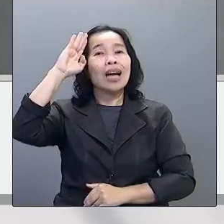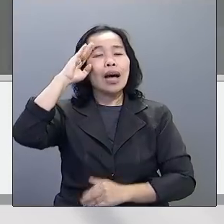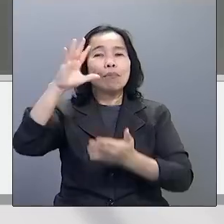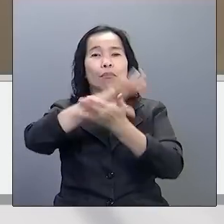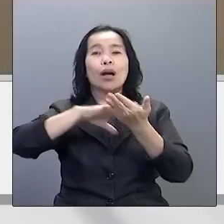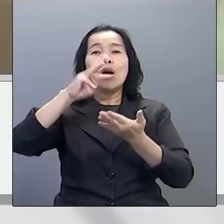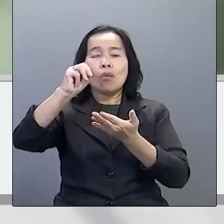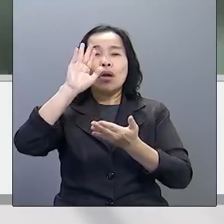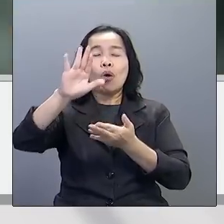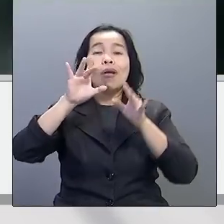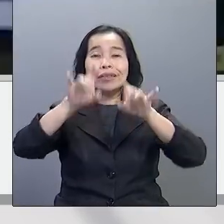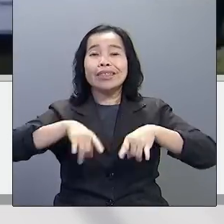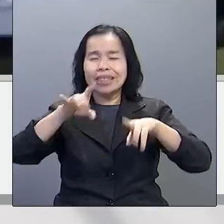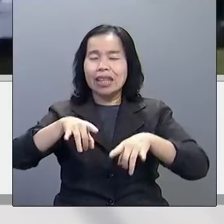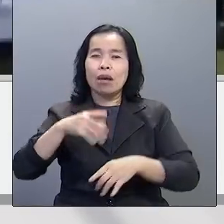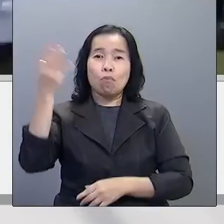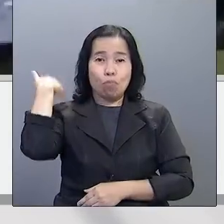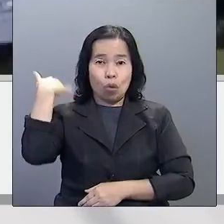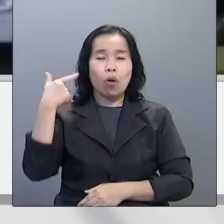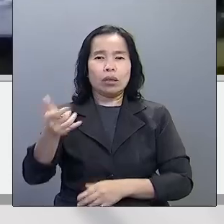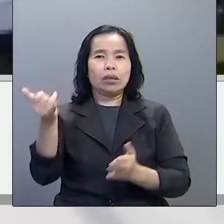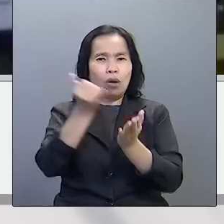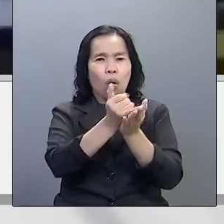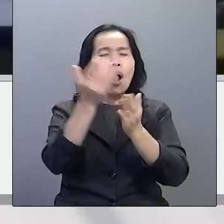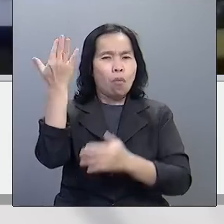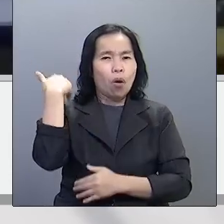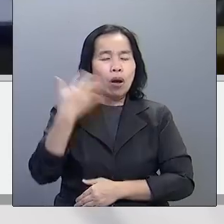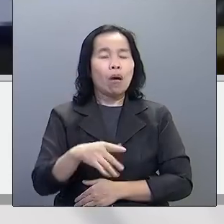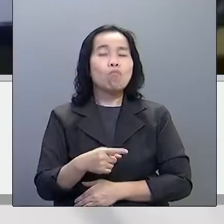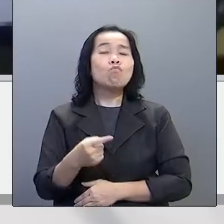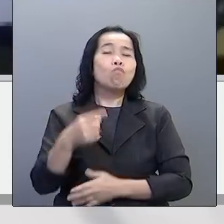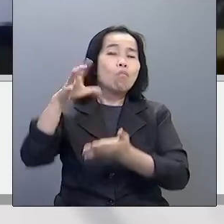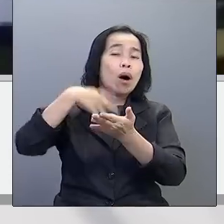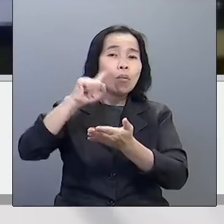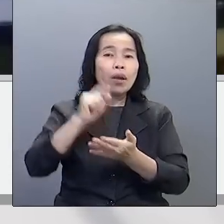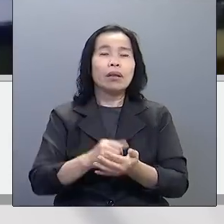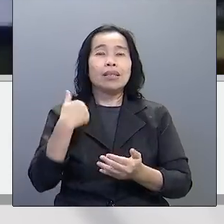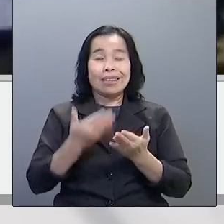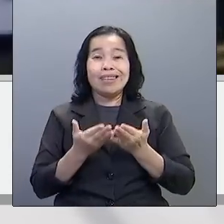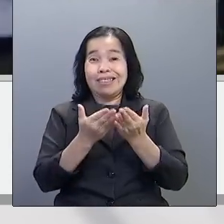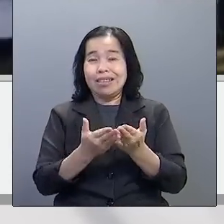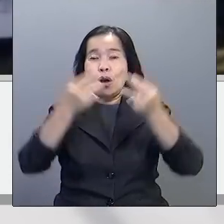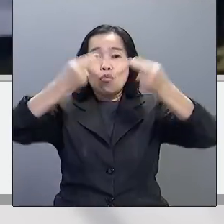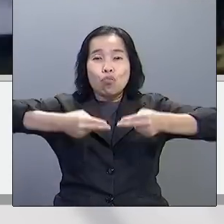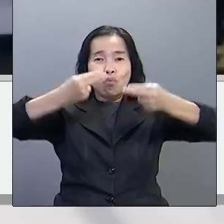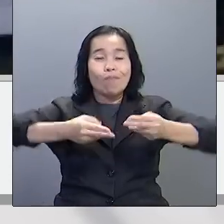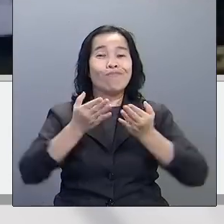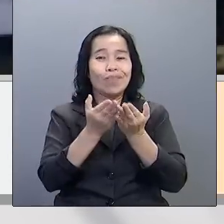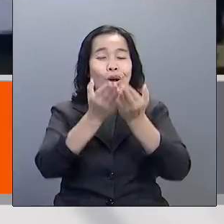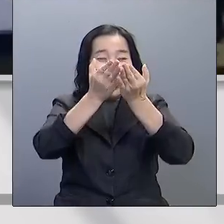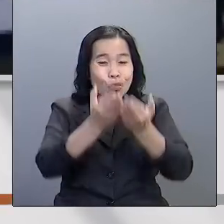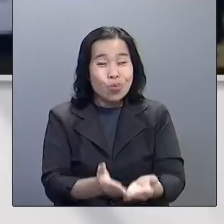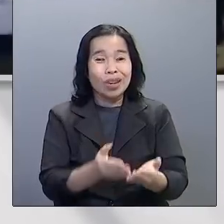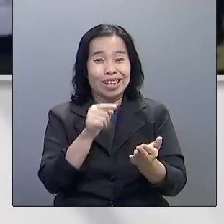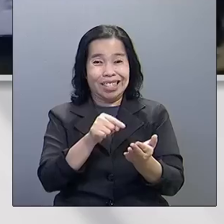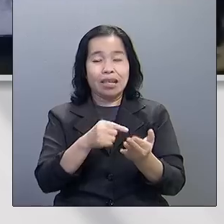ทยาลัยแห่งชาติออสเตรเลียท่านนี้เคยเป็นทหารเรือมาก่อนด้วยนะคะให้ข้อสังเกตบอกว่าการที่เรือรบหรือเรือหลวงจะจมลงหลังจ